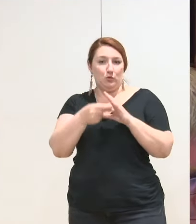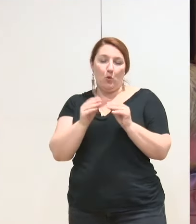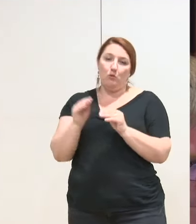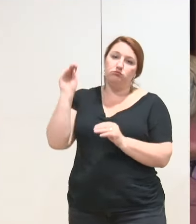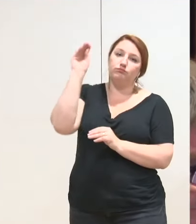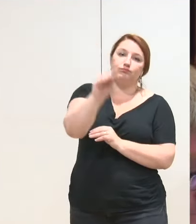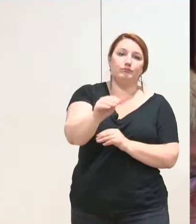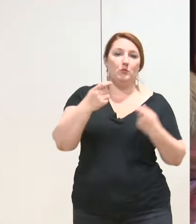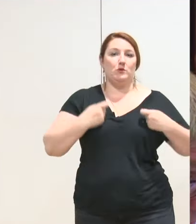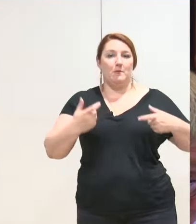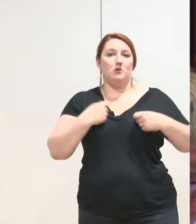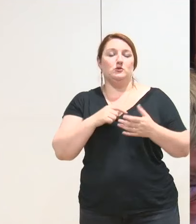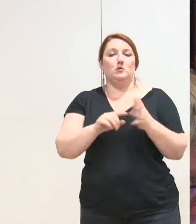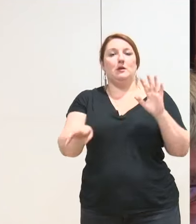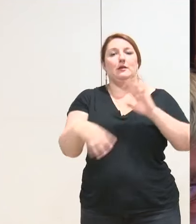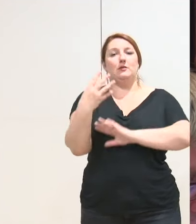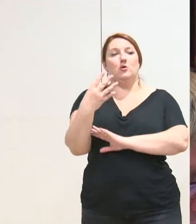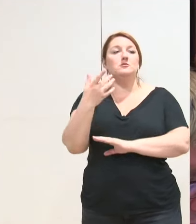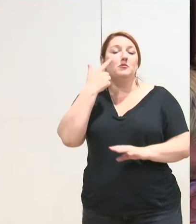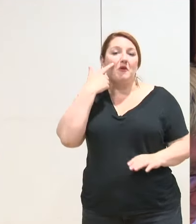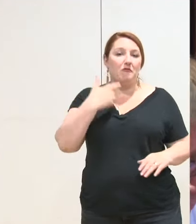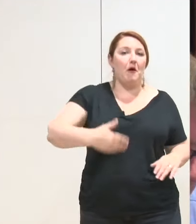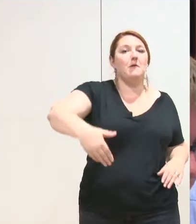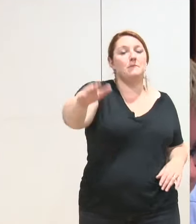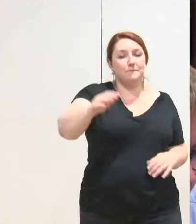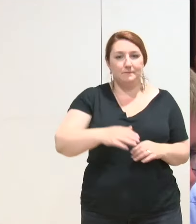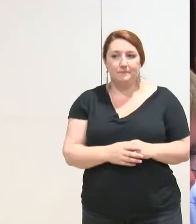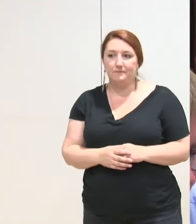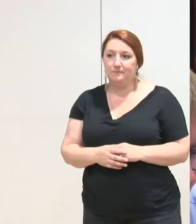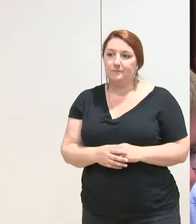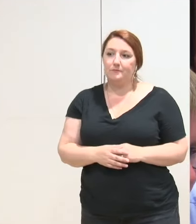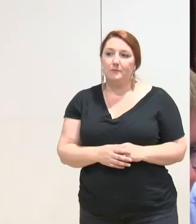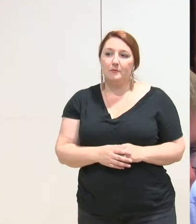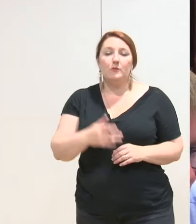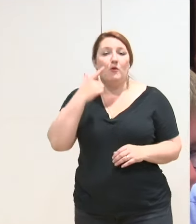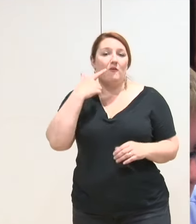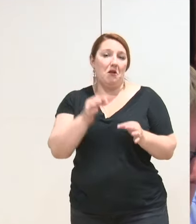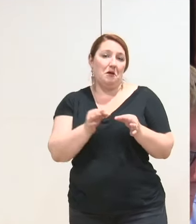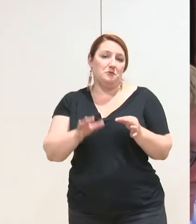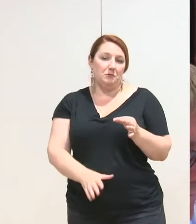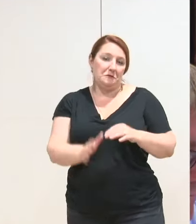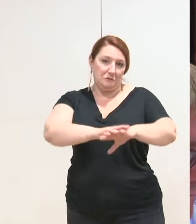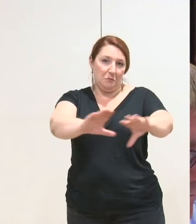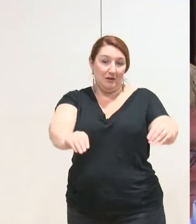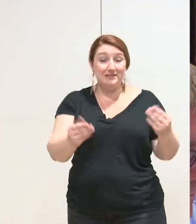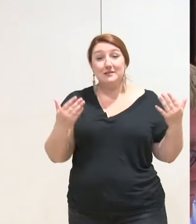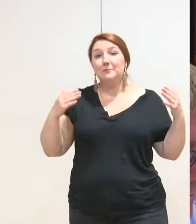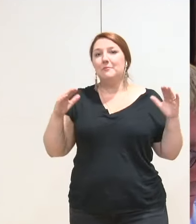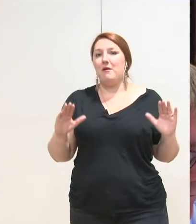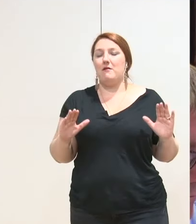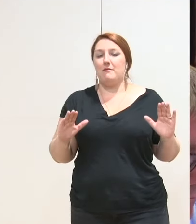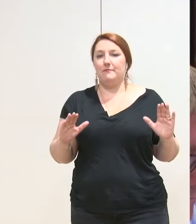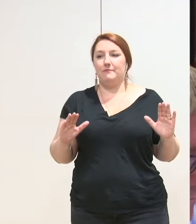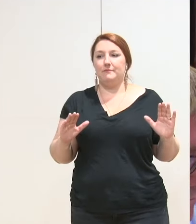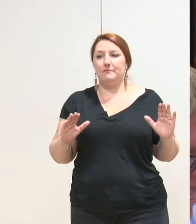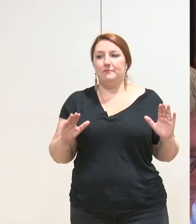des dépenses de 2014 à voir et nous verrons là aussi comment les choses se déroulent mais elle est encore plus